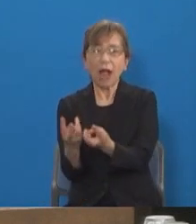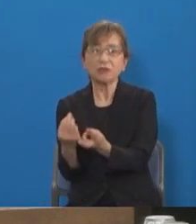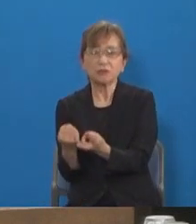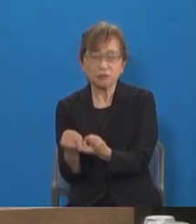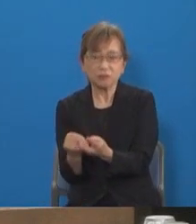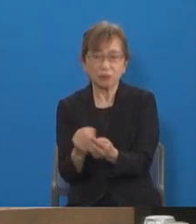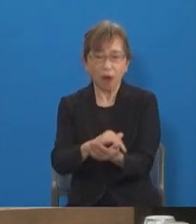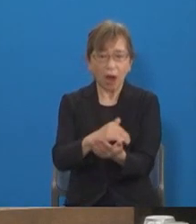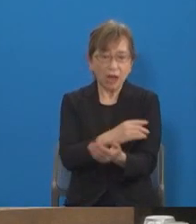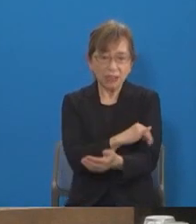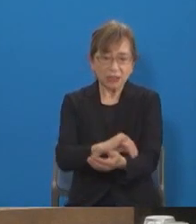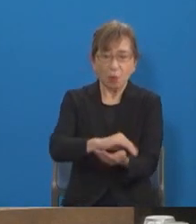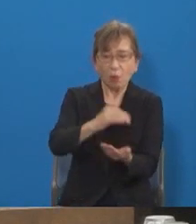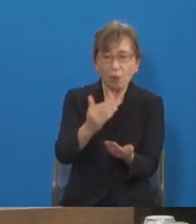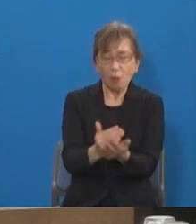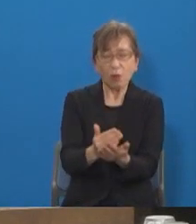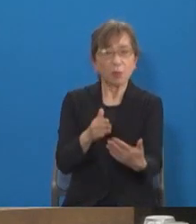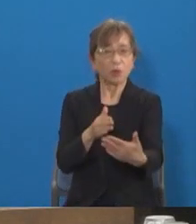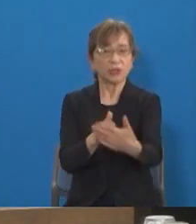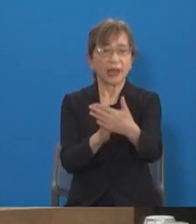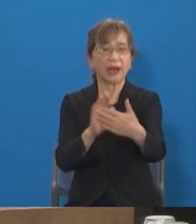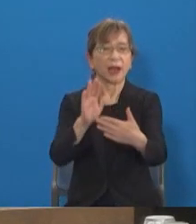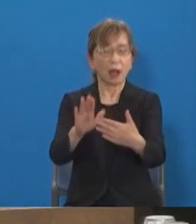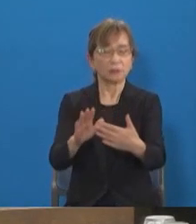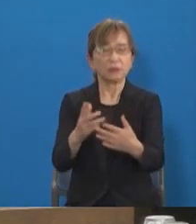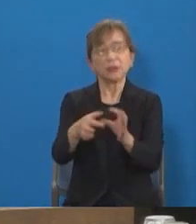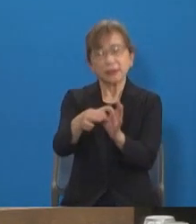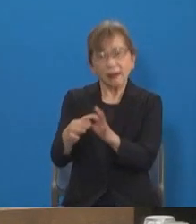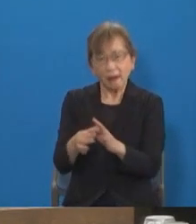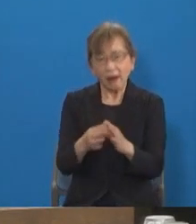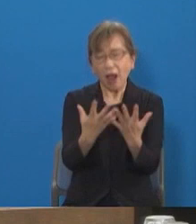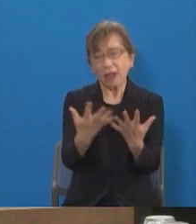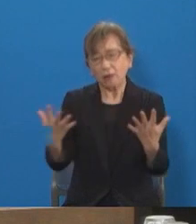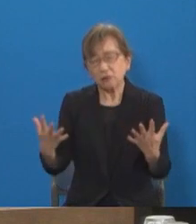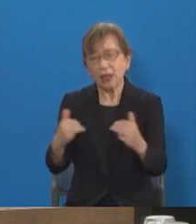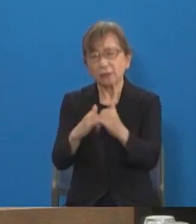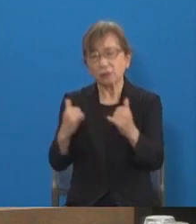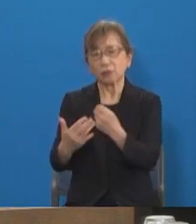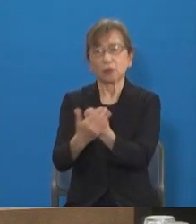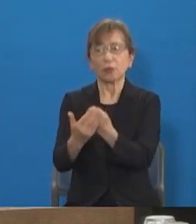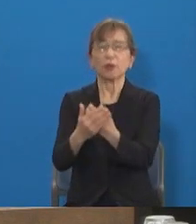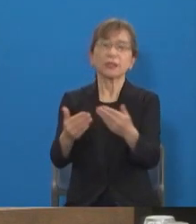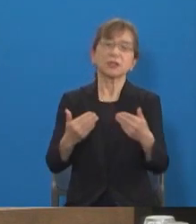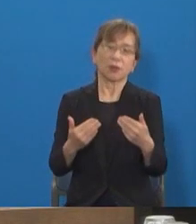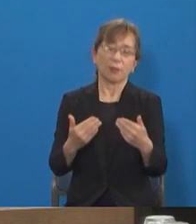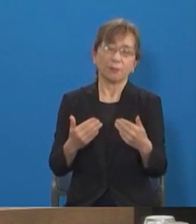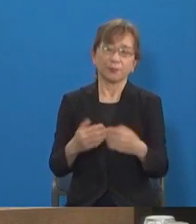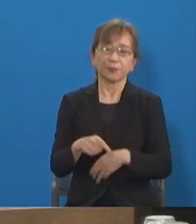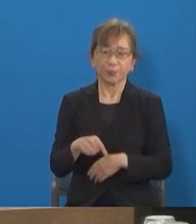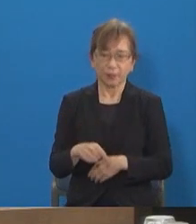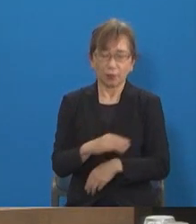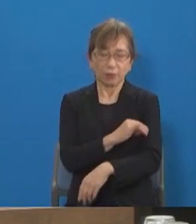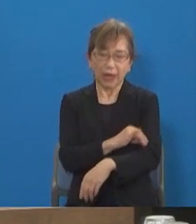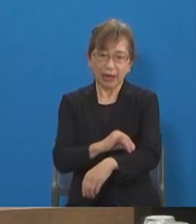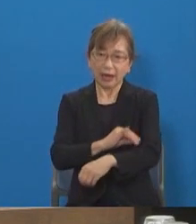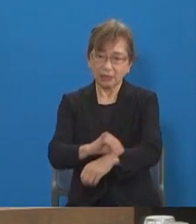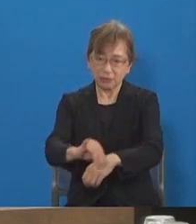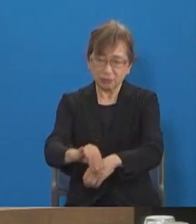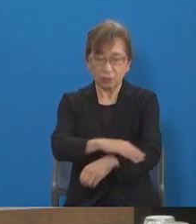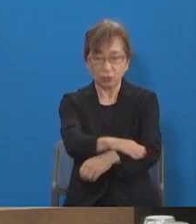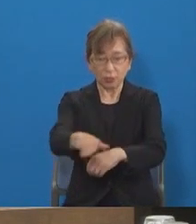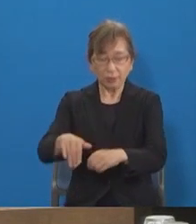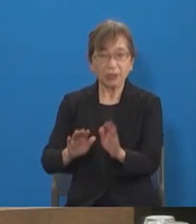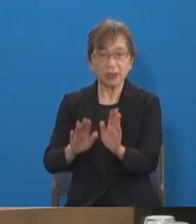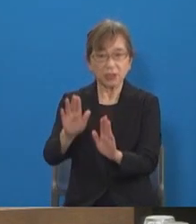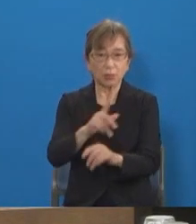制限があり、多くの方のご協力が必要になります。献血を取り巻く現状としては、16